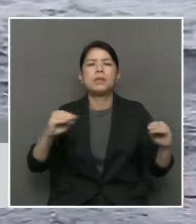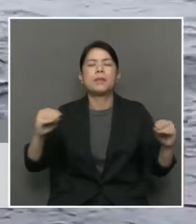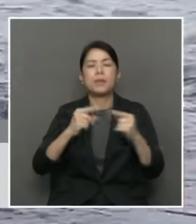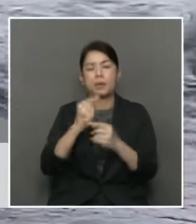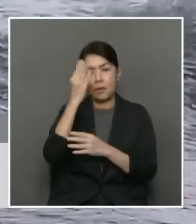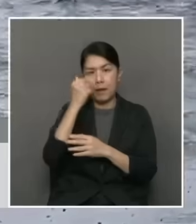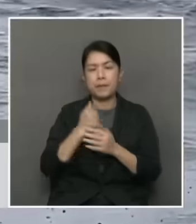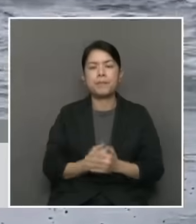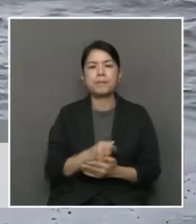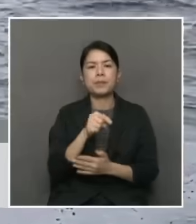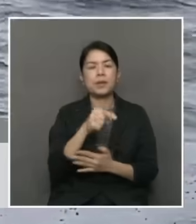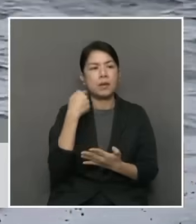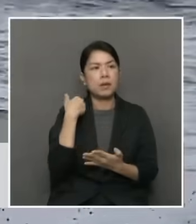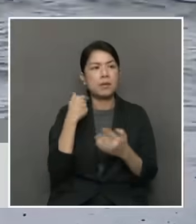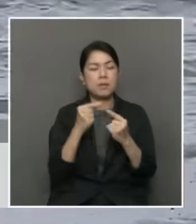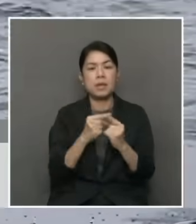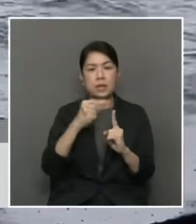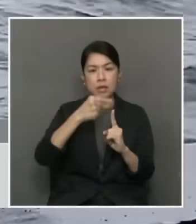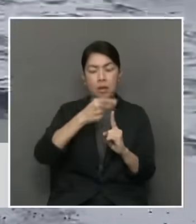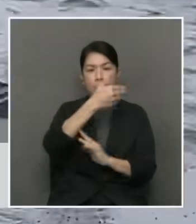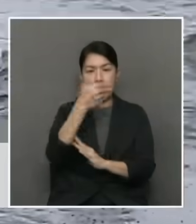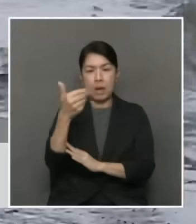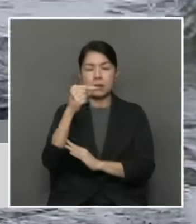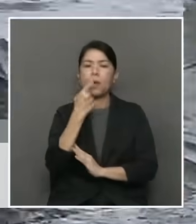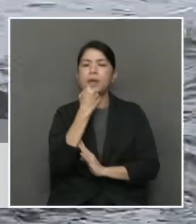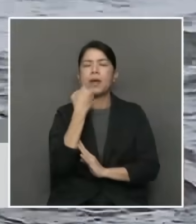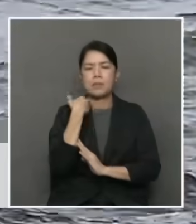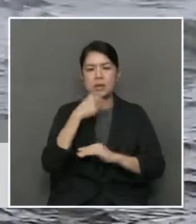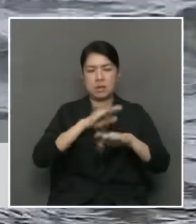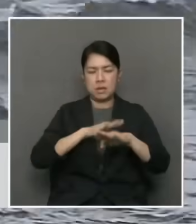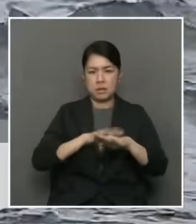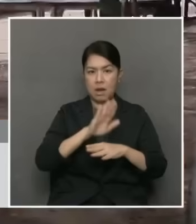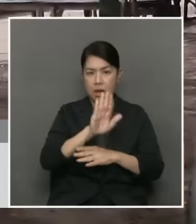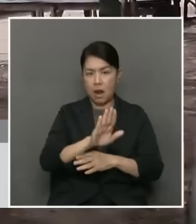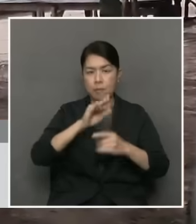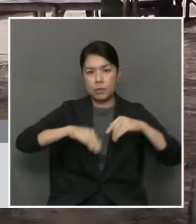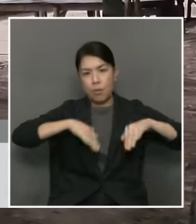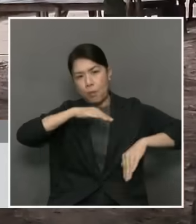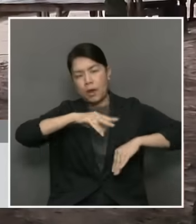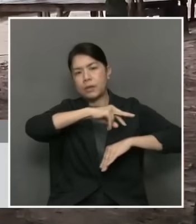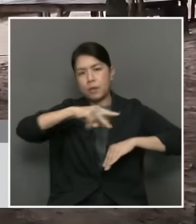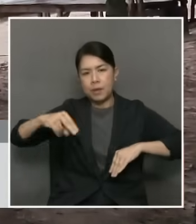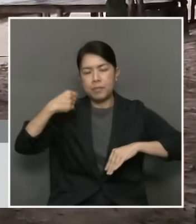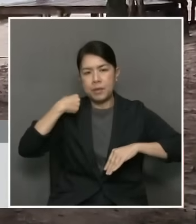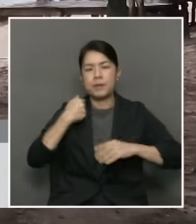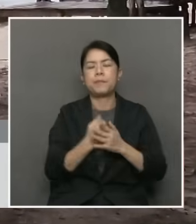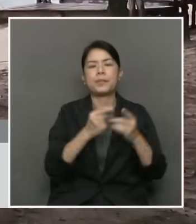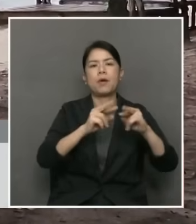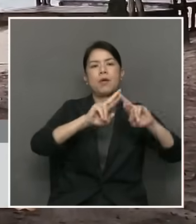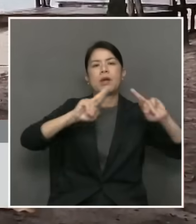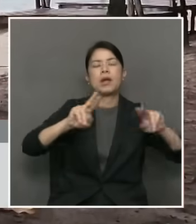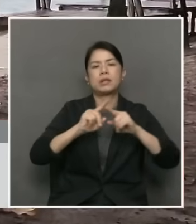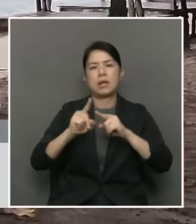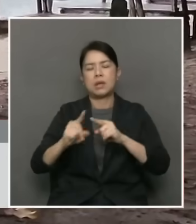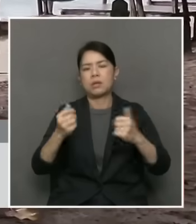ชัยหาดมีการปักธงแดงเตือนห้ามนักท่องเที่ยวลงเล่นน้ำดังนั้นนะคะร้านค้าตามแนวชัยหาดก็เงียบเหงาไปด้วย